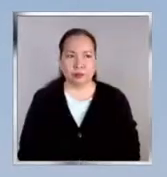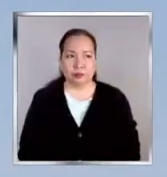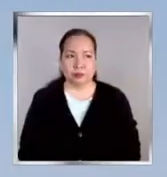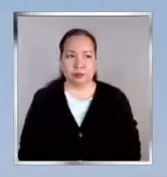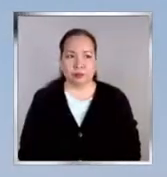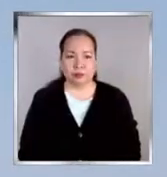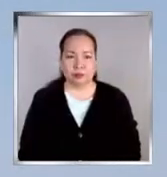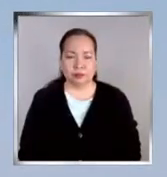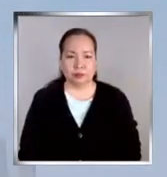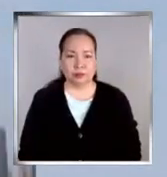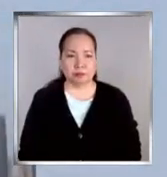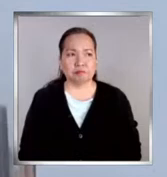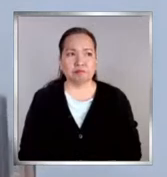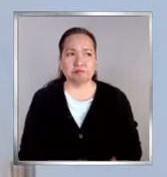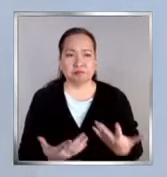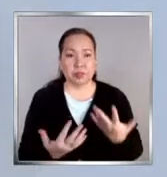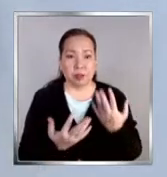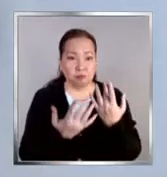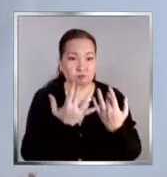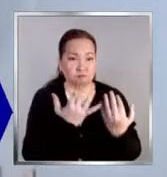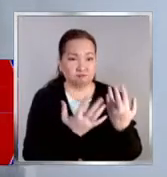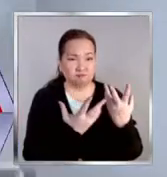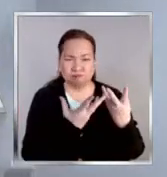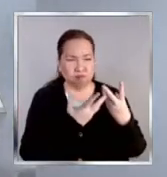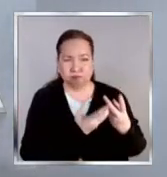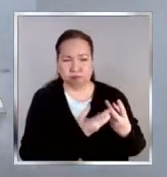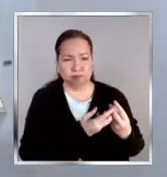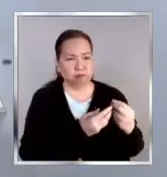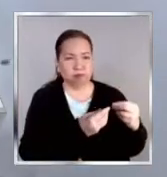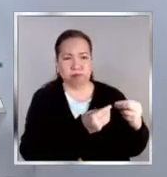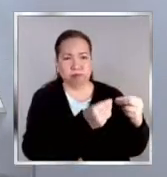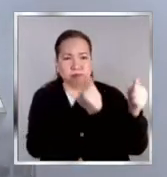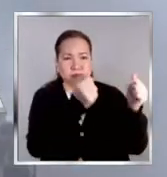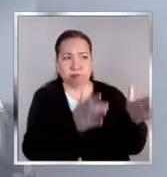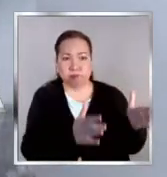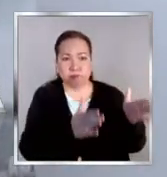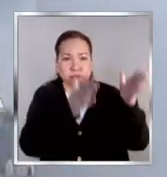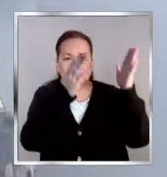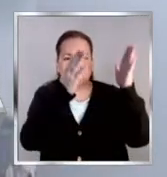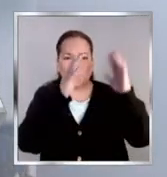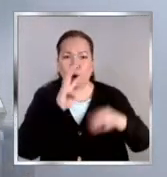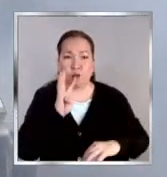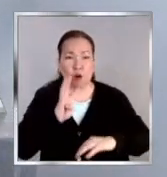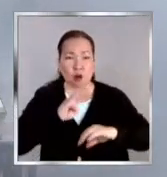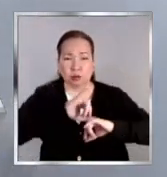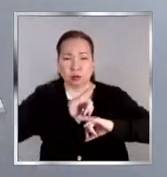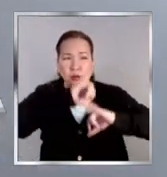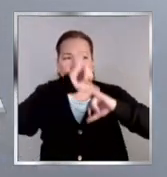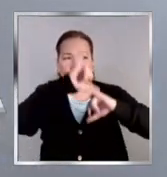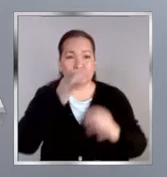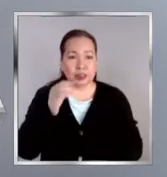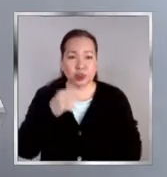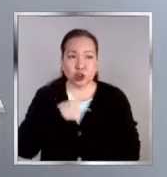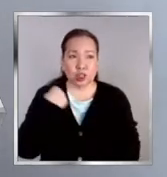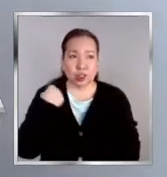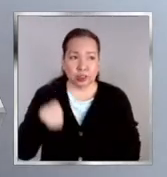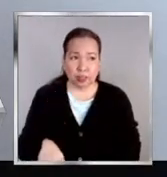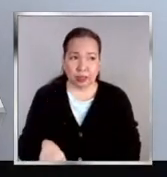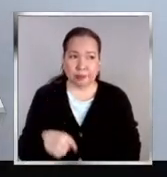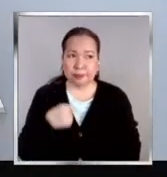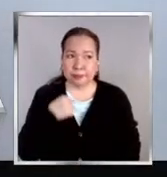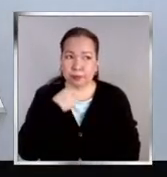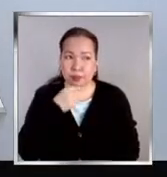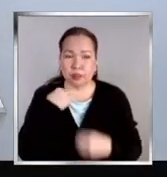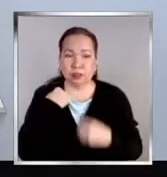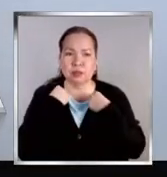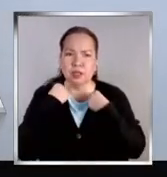Tinupok ng apoy ang gusaling yan na may mahigit 40 palapag sa Changsha, China. Ayon sa ulat ng state media, may napansin munang usok